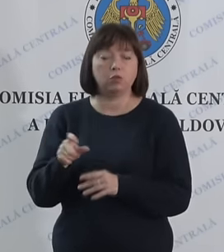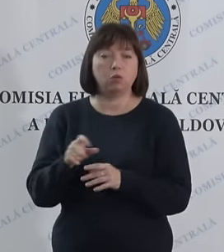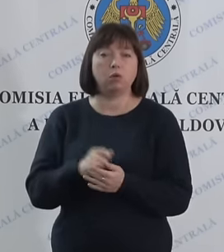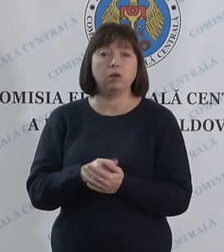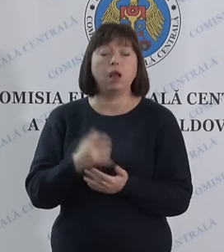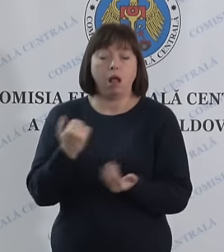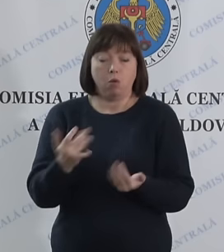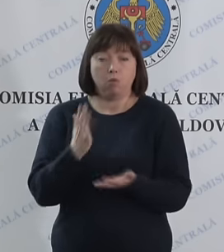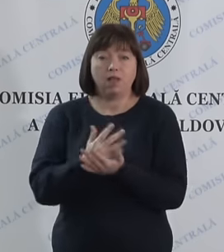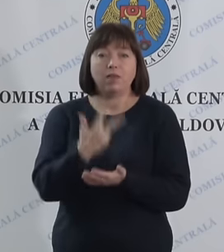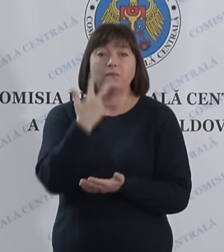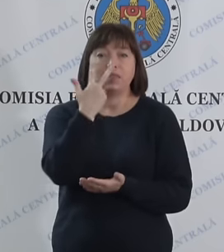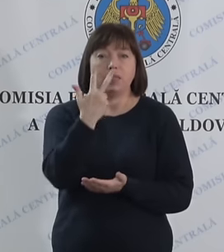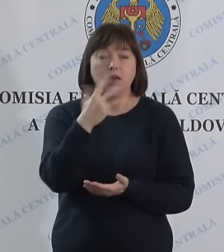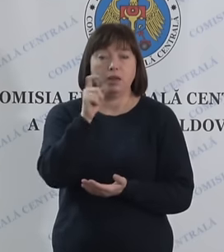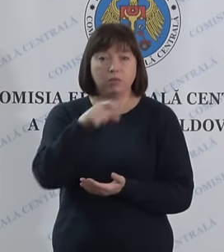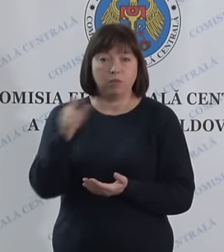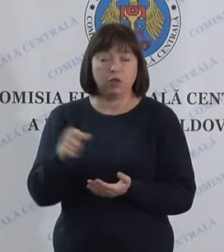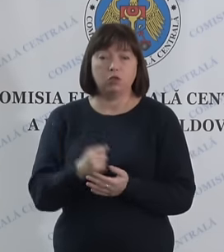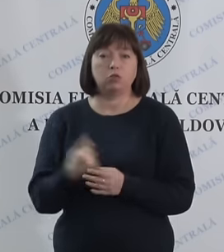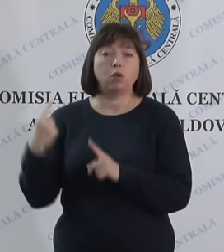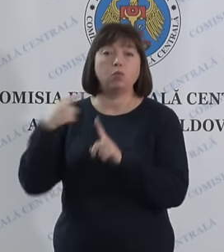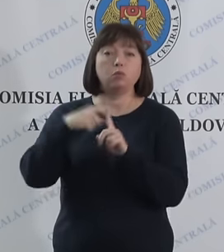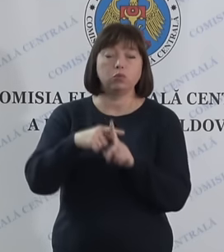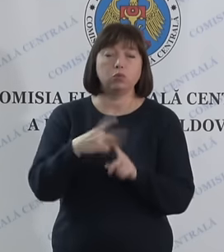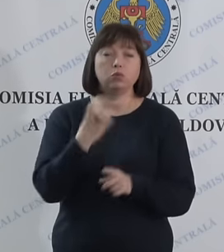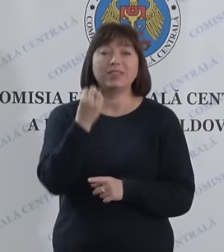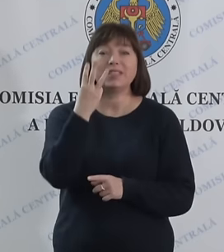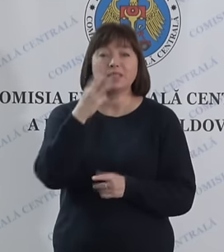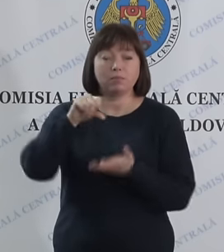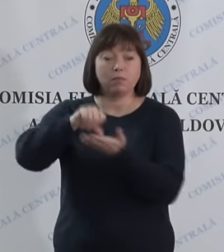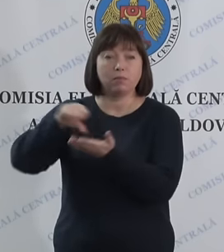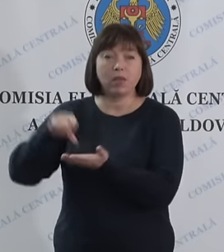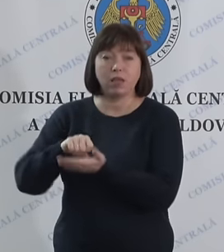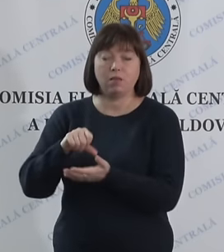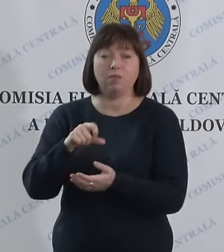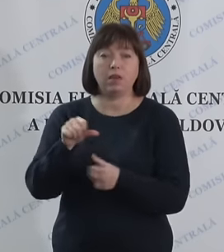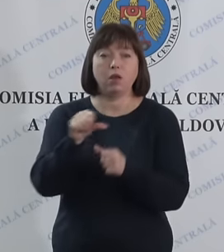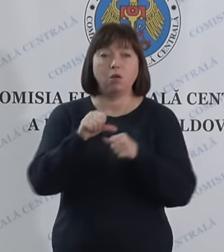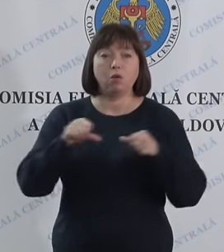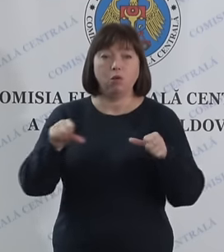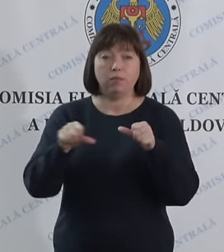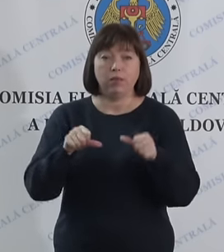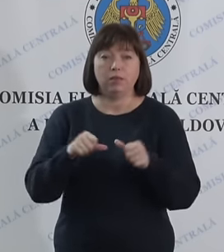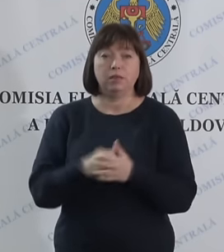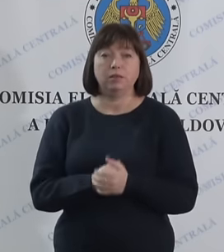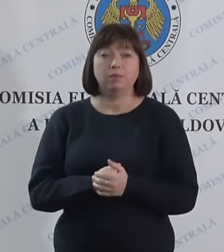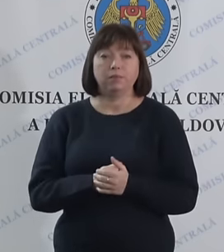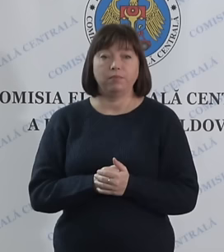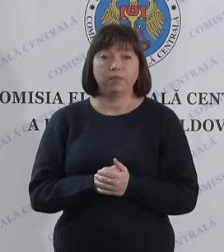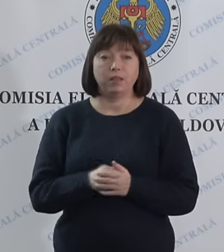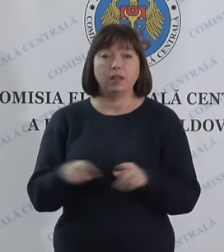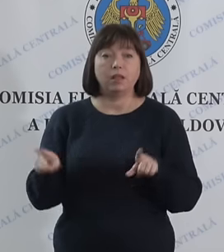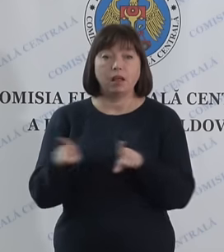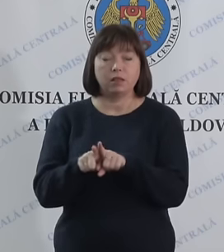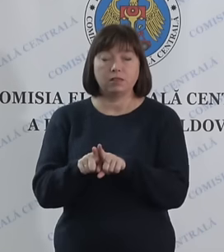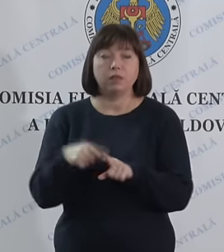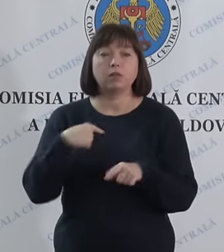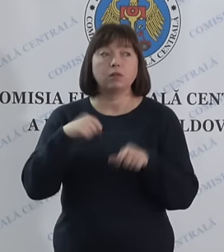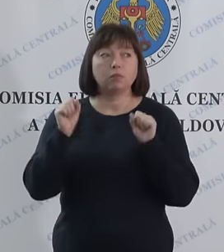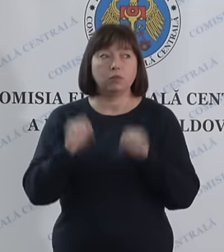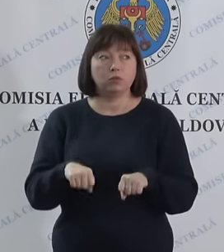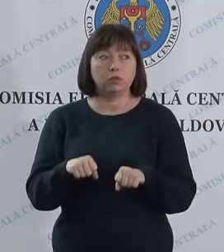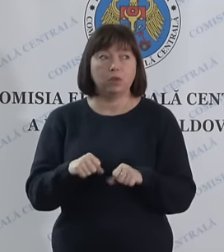total avem 3, plus 13 membri în comisia electorală, în biroul electoral, astfel încât să